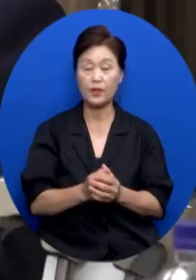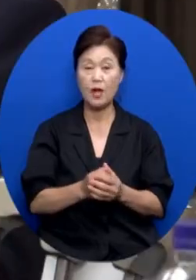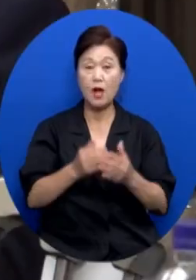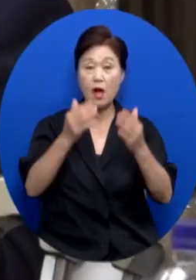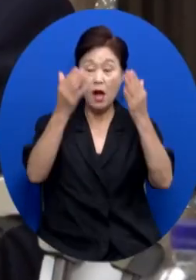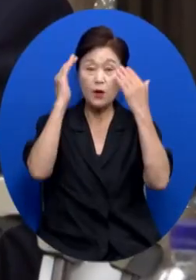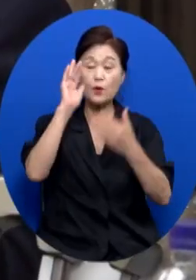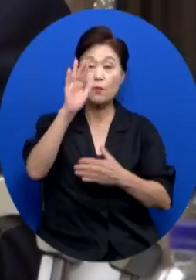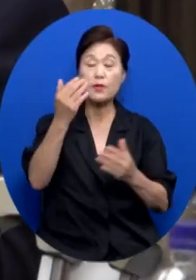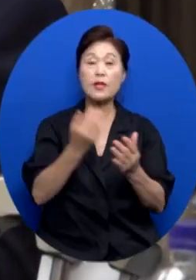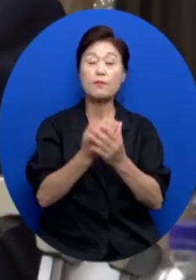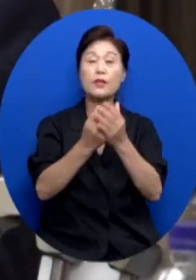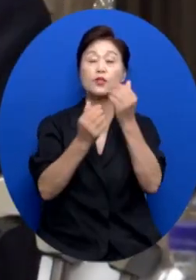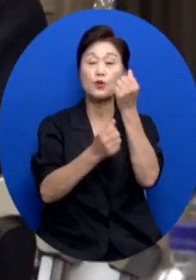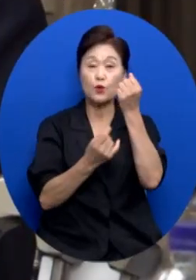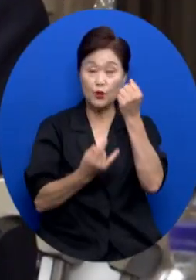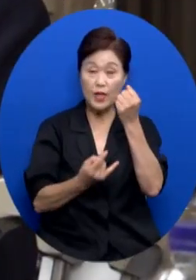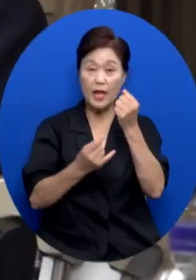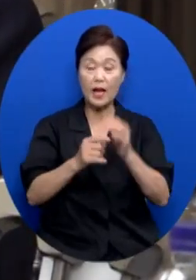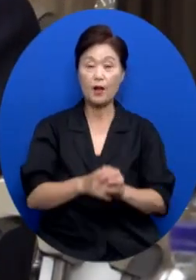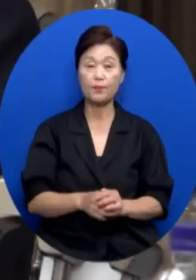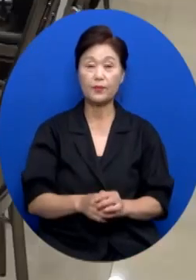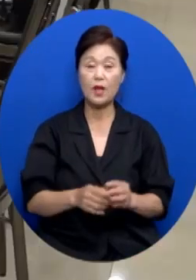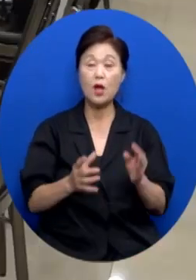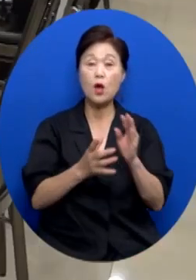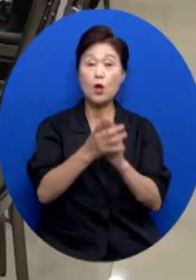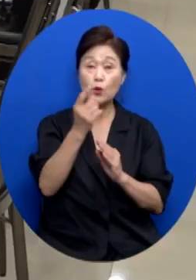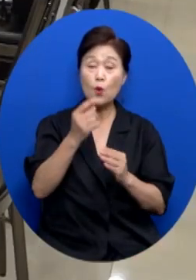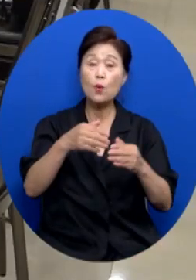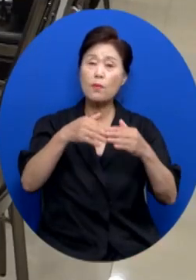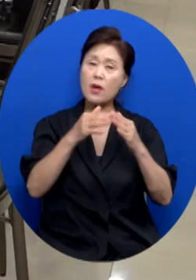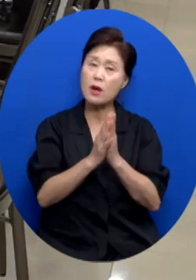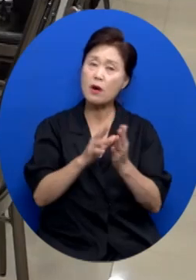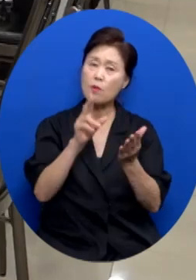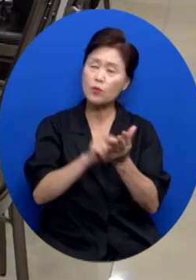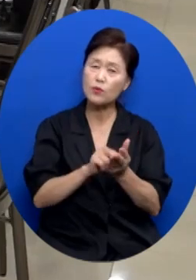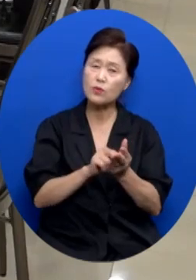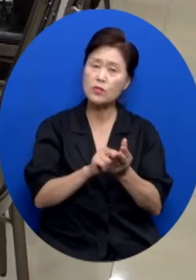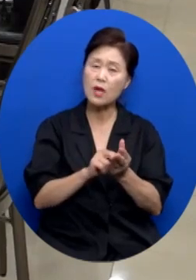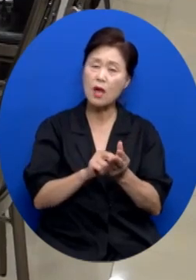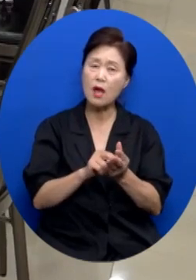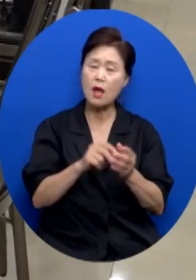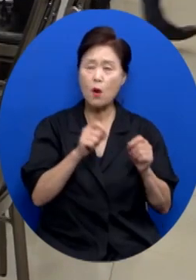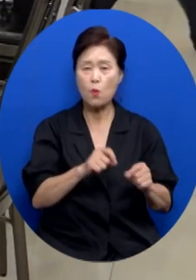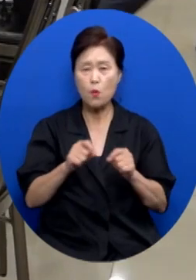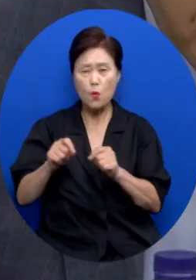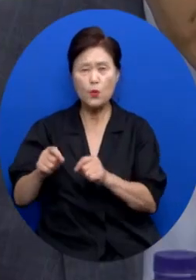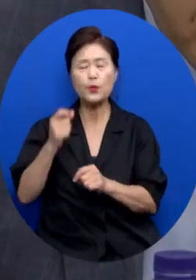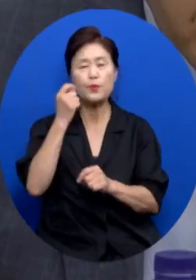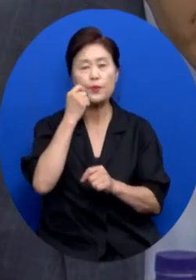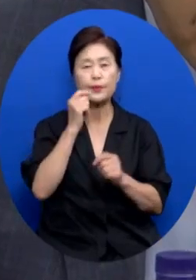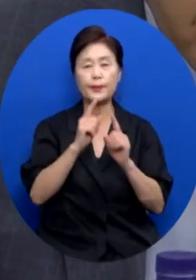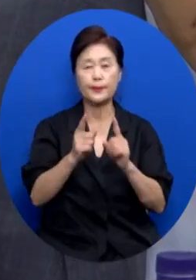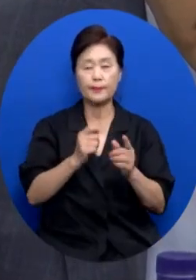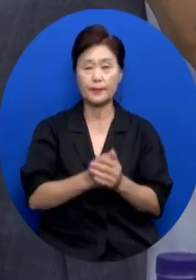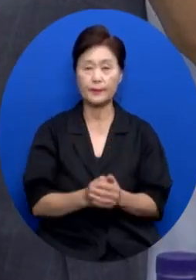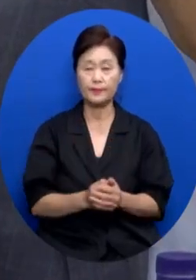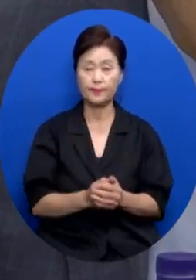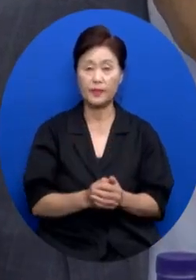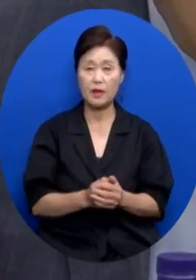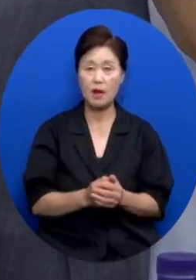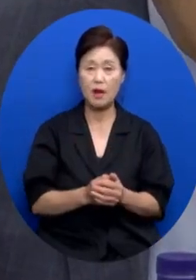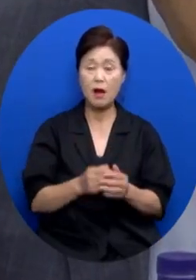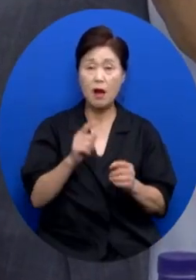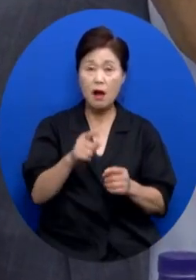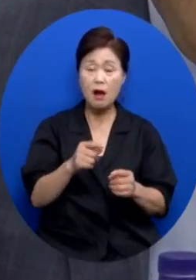신학대학교 미래발전위원회가 신학대 통폐합 문제를 더 이상 지체할 수 없다고 건의했습니다. 신학대